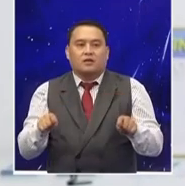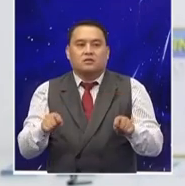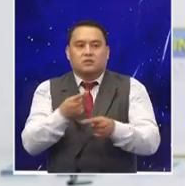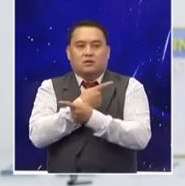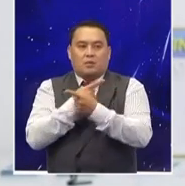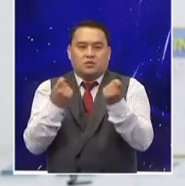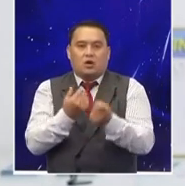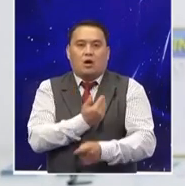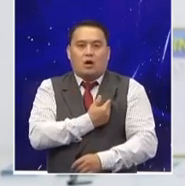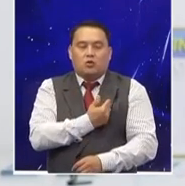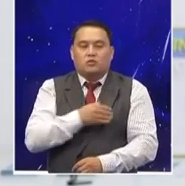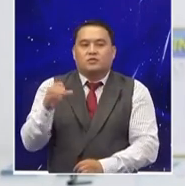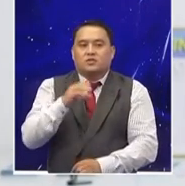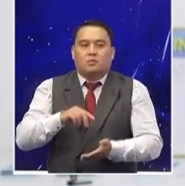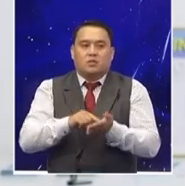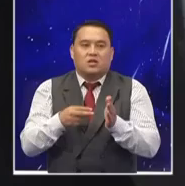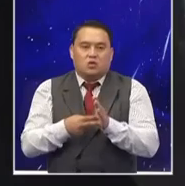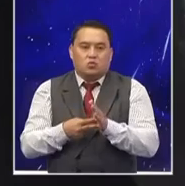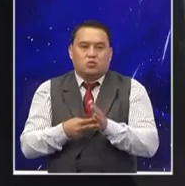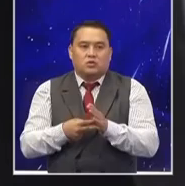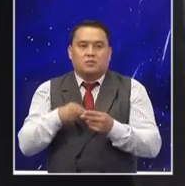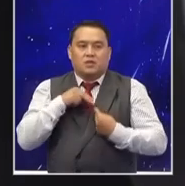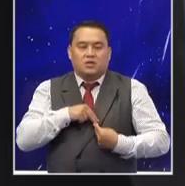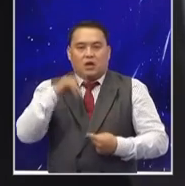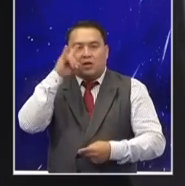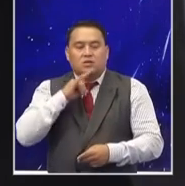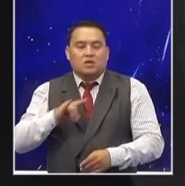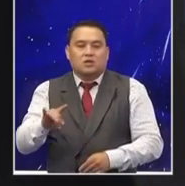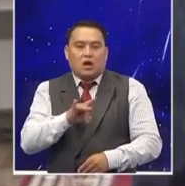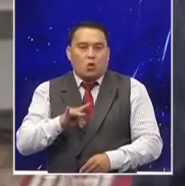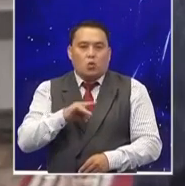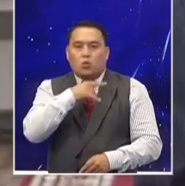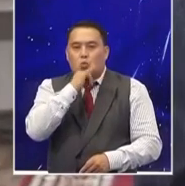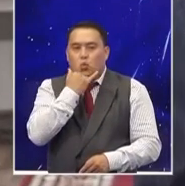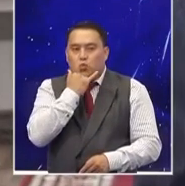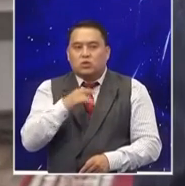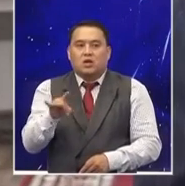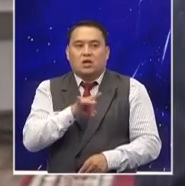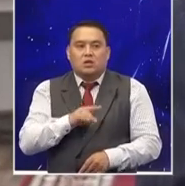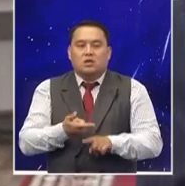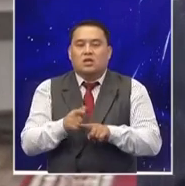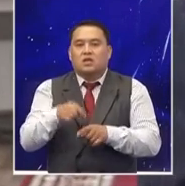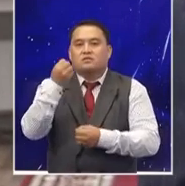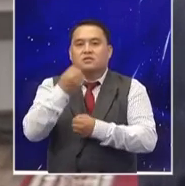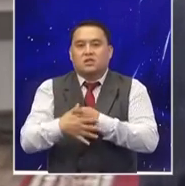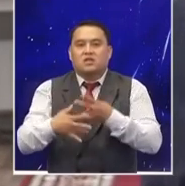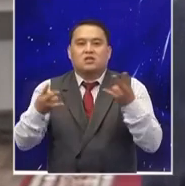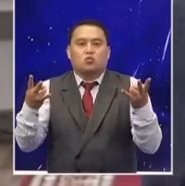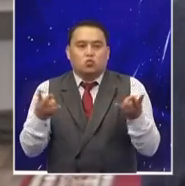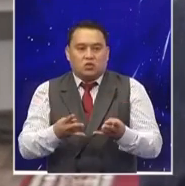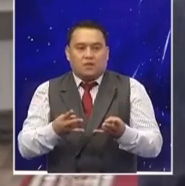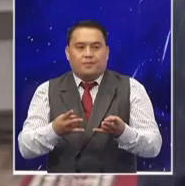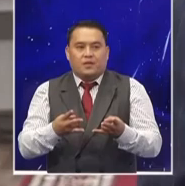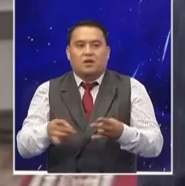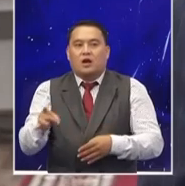что до конца сентября у нас планируется пам имидж казанскому в курском районе еще такие сервисные центры нужны не только